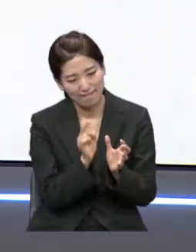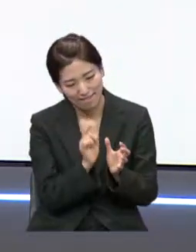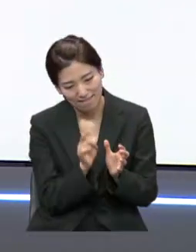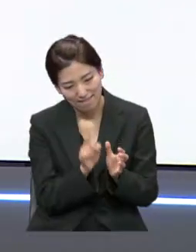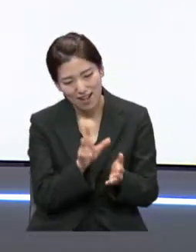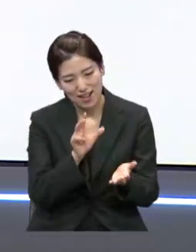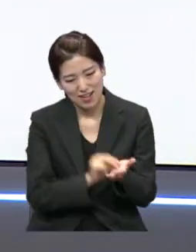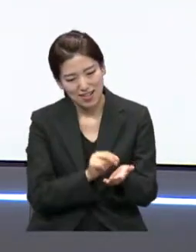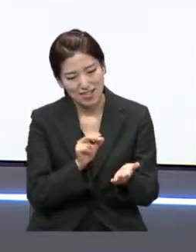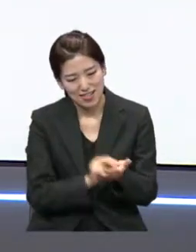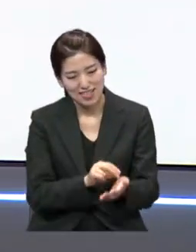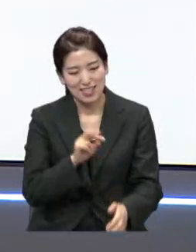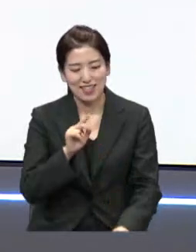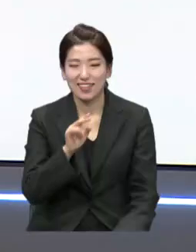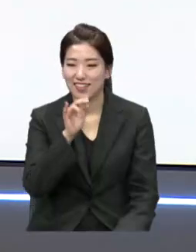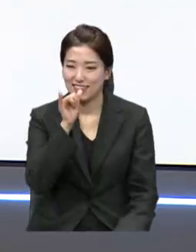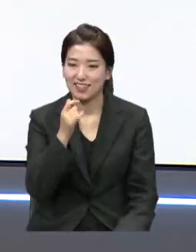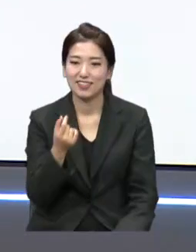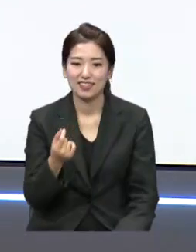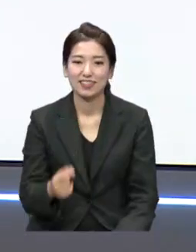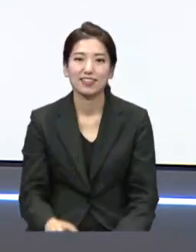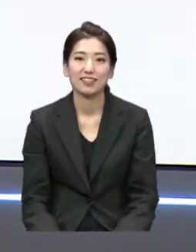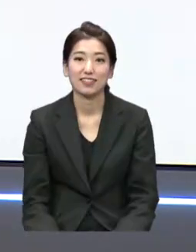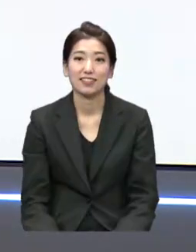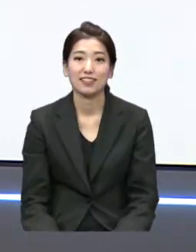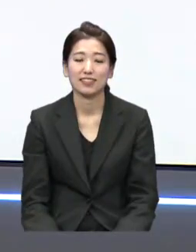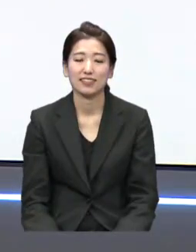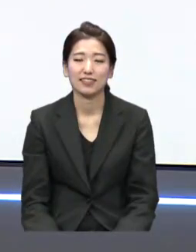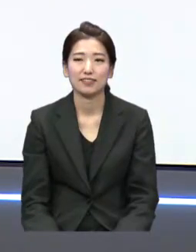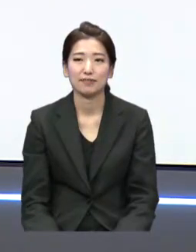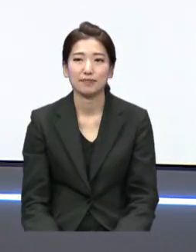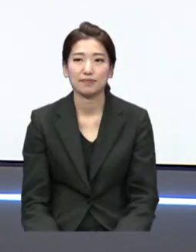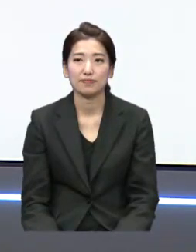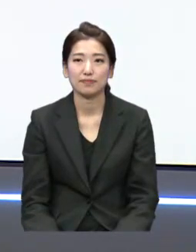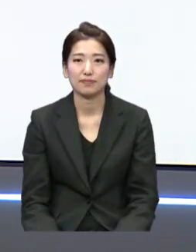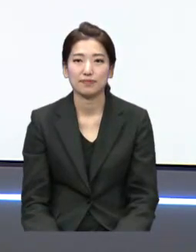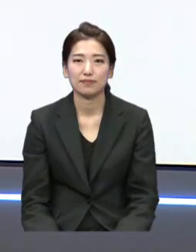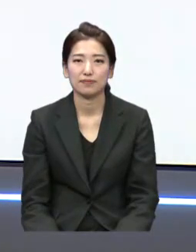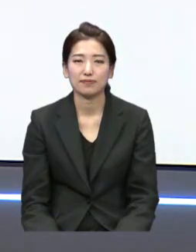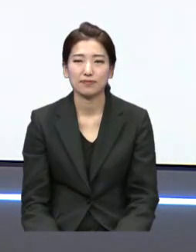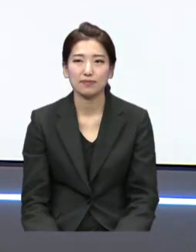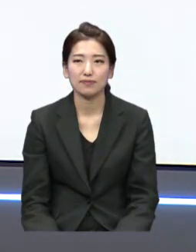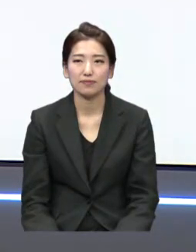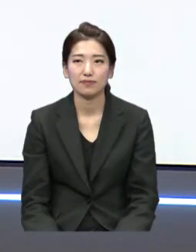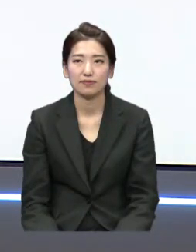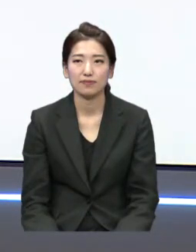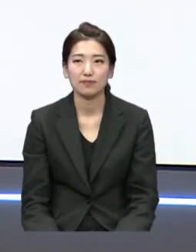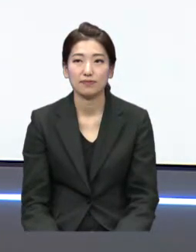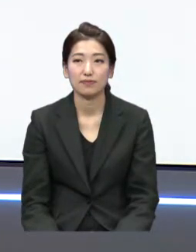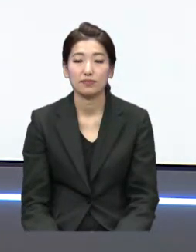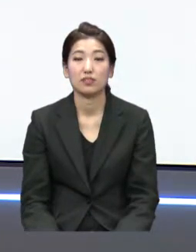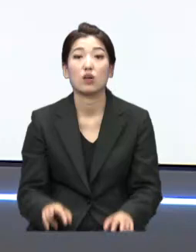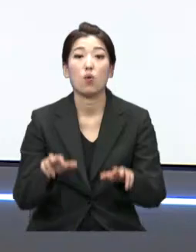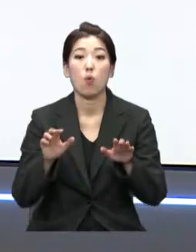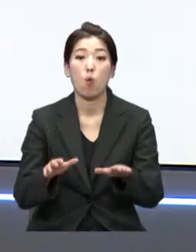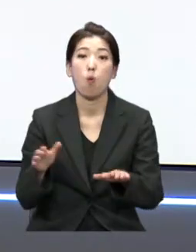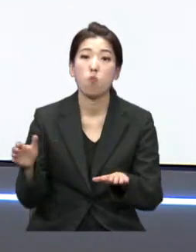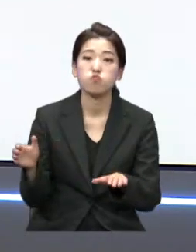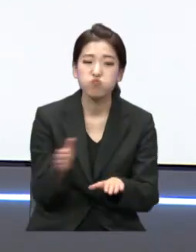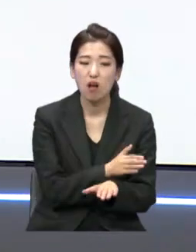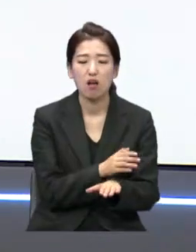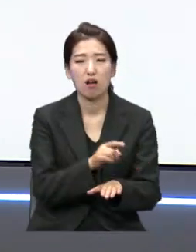지금 해 주고 계시는데네 사실요 부분은 오늘을 기점으로 해서 그래서 어떻게 앞으로